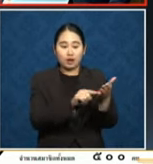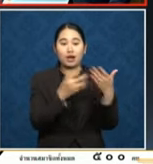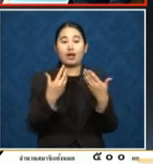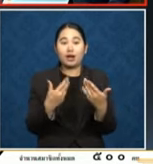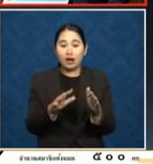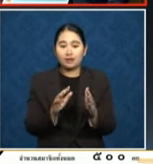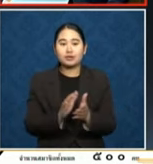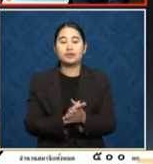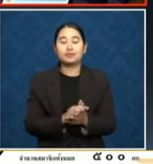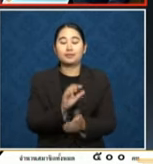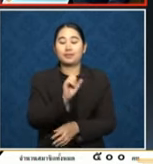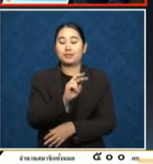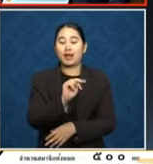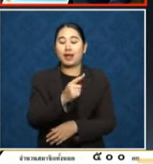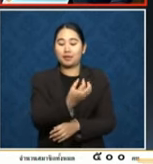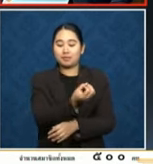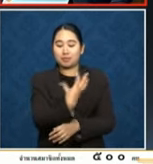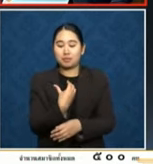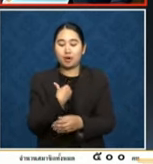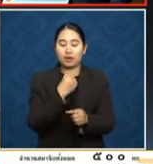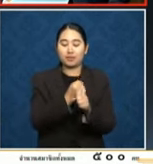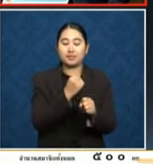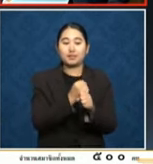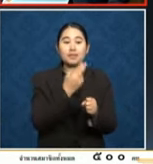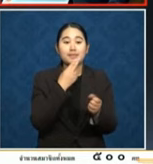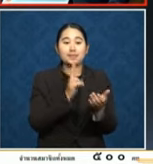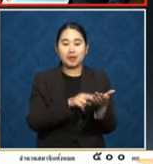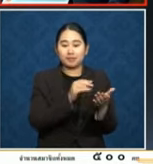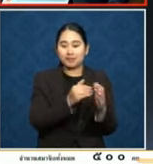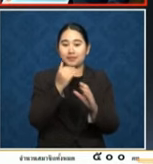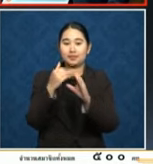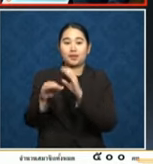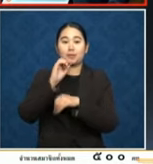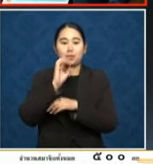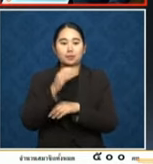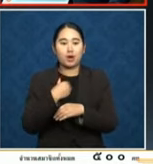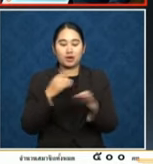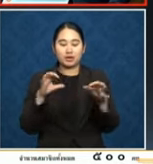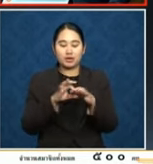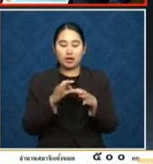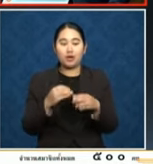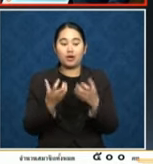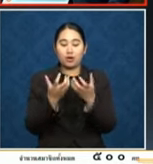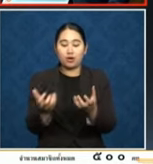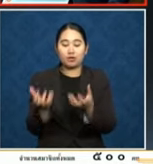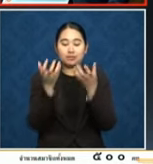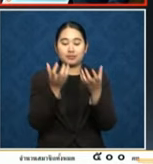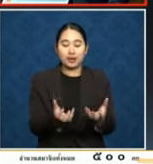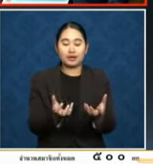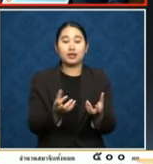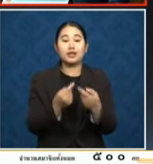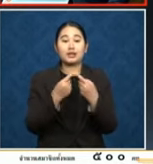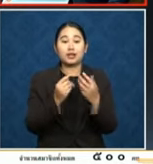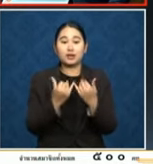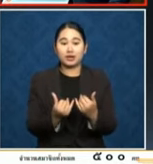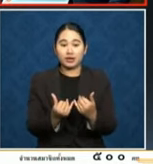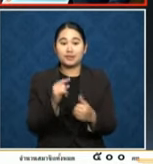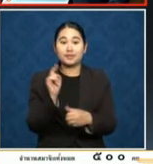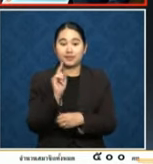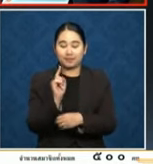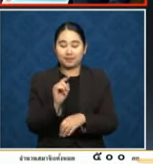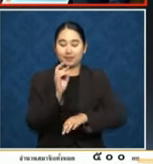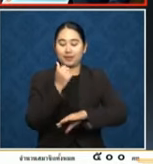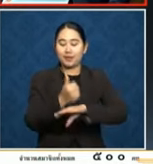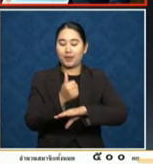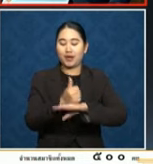านทางสำนักระบายน้ำก็ได้ทำหนังสือถึงสำนักอุทกวิทยาในเรื่องของการเตรียมโอนย้ายคุรุพันธ์เหลือแต่ท่านอธิบดีกรมชลประท